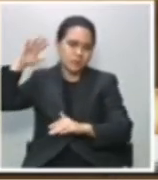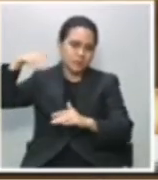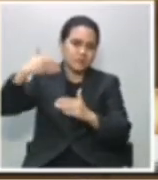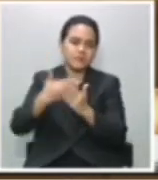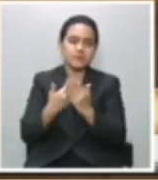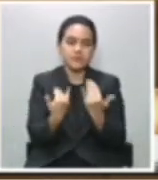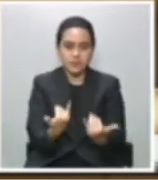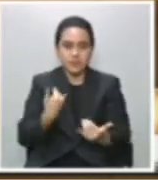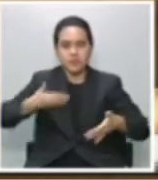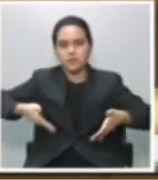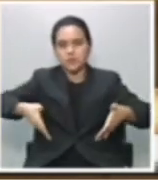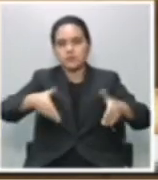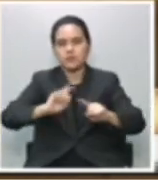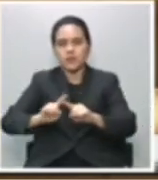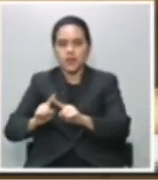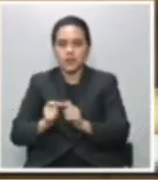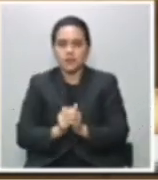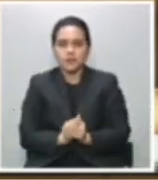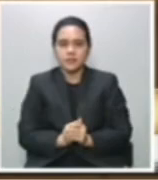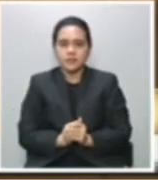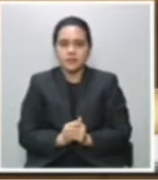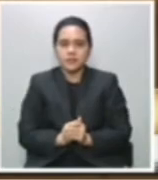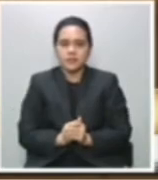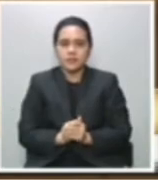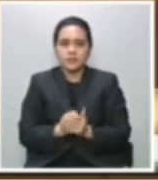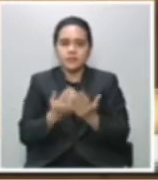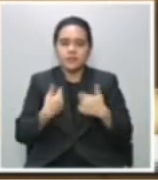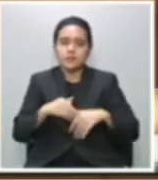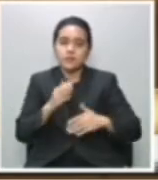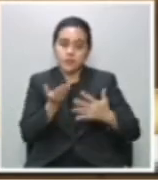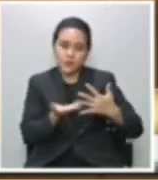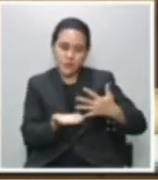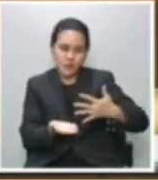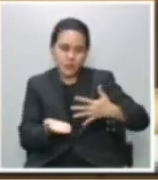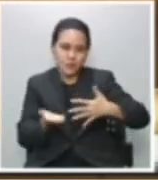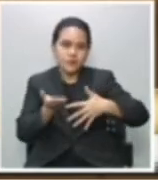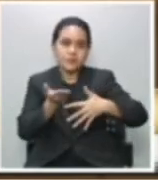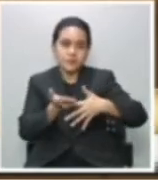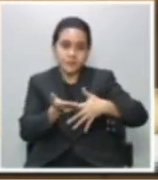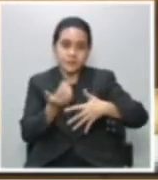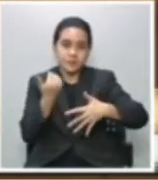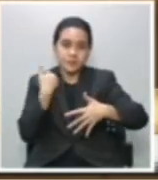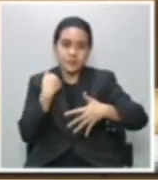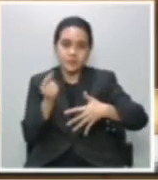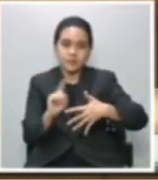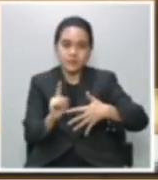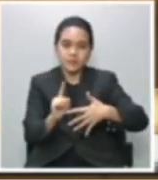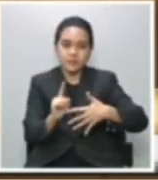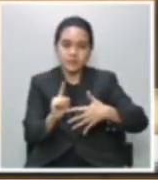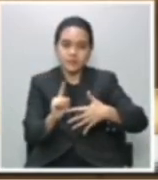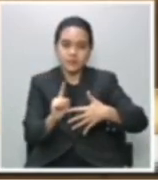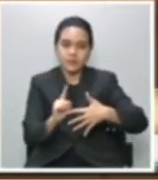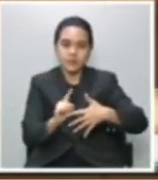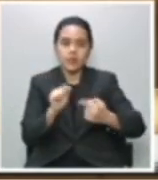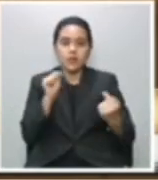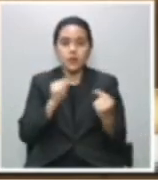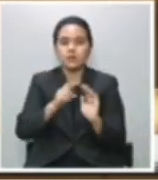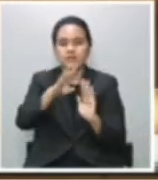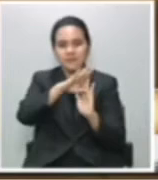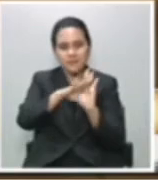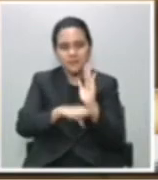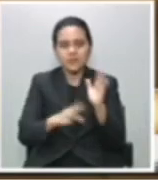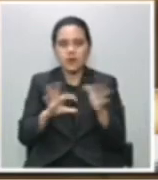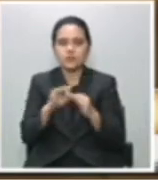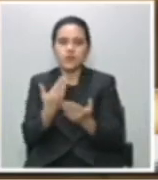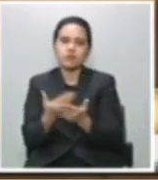ล่าวนะครับเมื่อขึ้นไปถึงระดับนี้ก็จะเป็นขั้นตอนเข้าไปของงบประมาณเป็นงบ